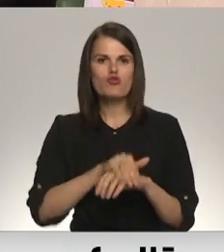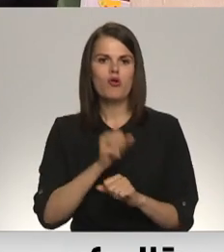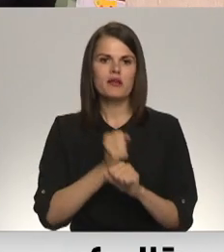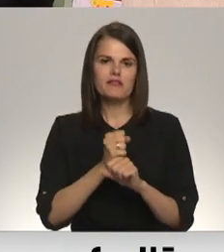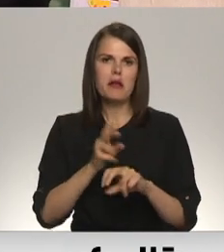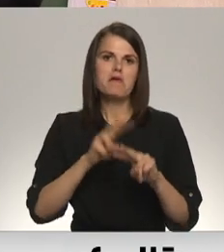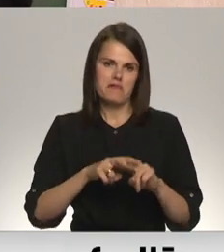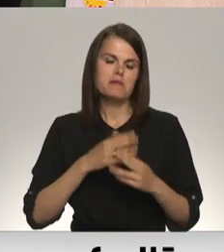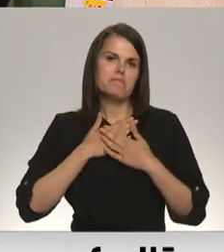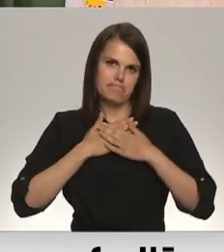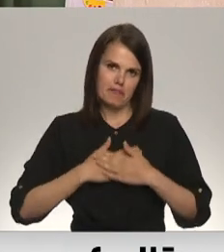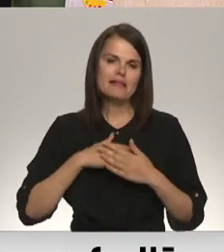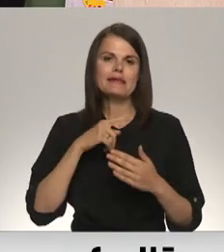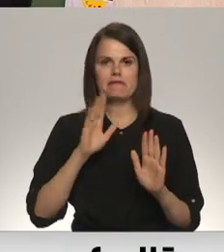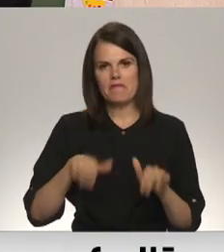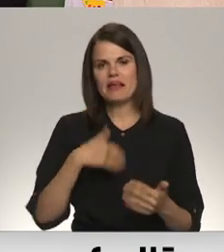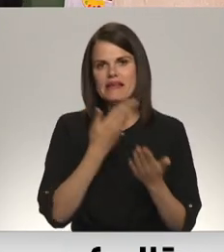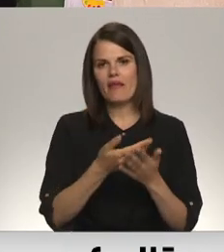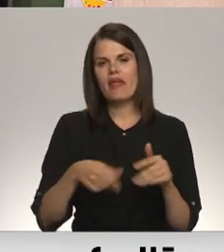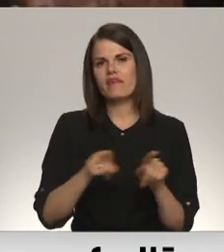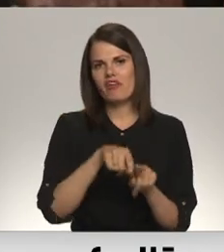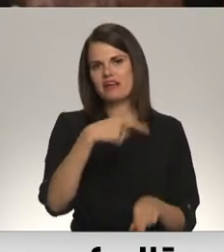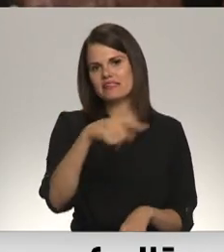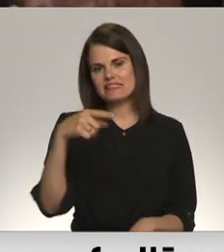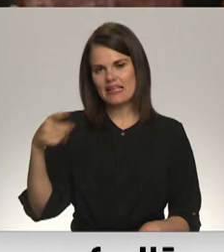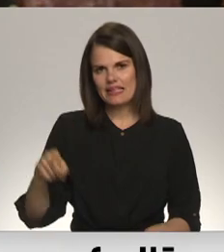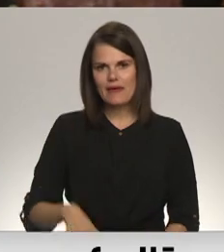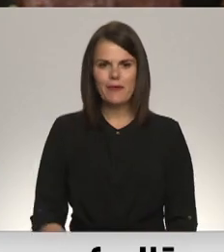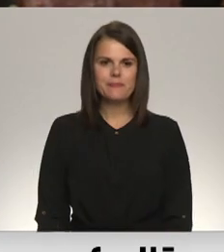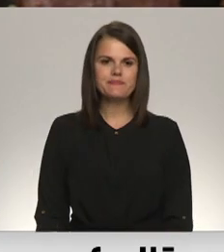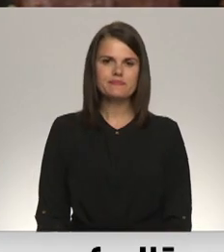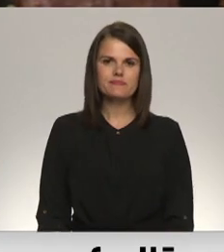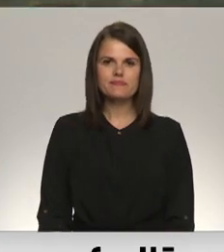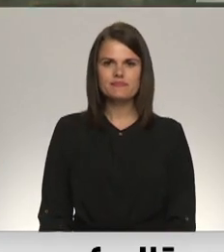vietu ieteiktu citiem. Dāvids Frēdenfelds, Aigars Kovaļevskis, Latvijas televīzija.